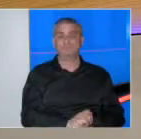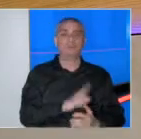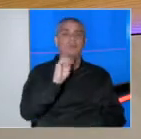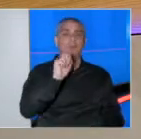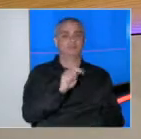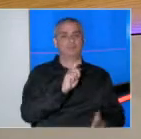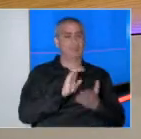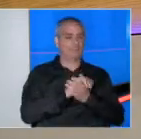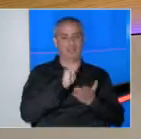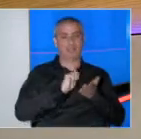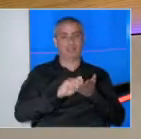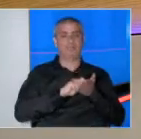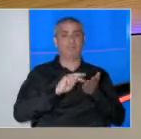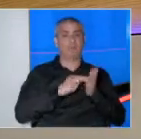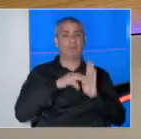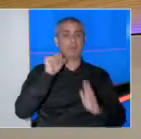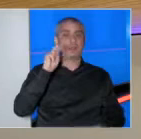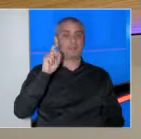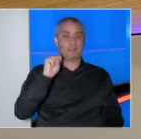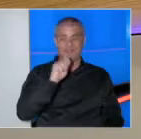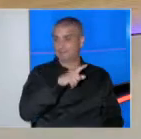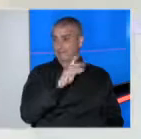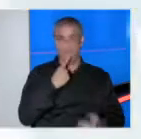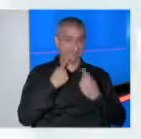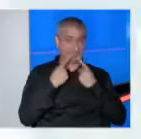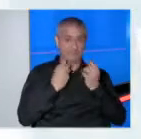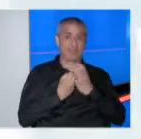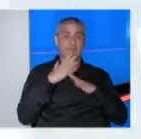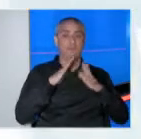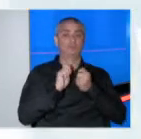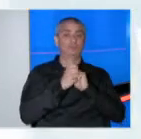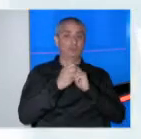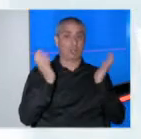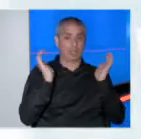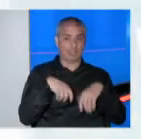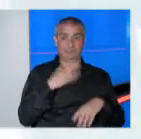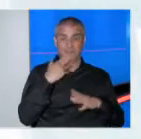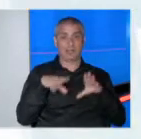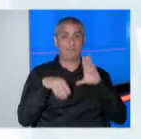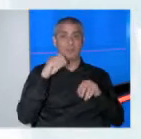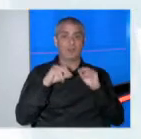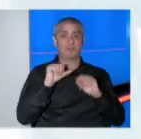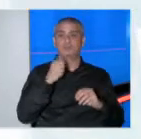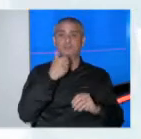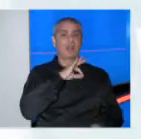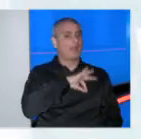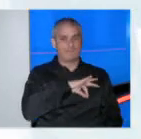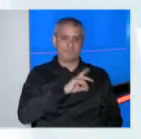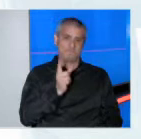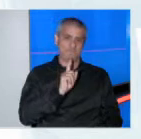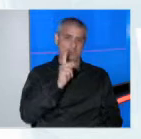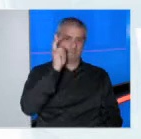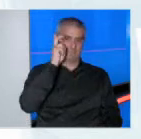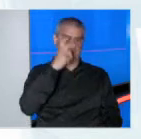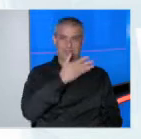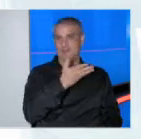אזולאי, עמיתתנו, כתבת הפוליטית של ויינט, צייצה. אם המסע ומתן להקמת ממשלת שינוי יקרוס וישראל תלך לבחירות, הראשון להרוויח מזה